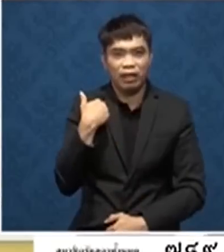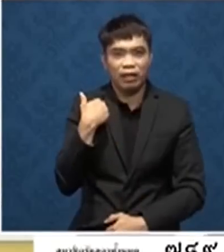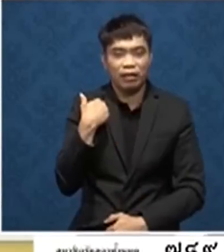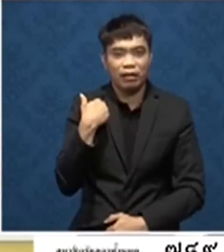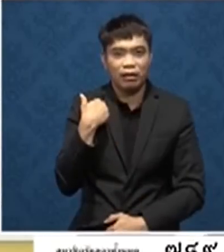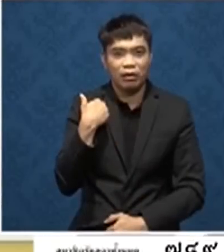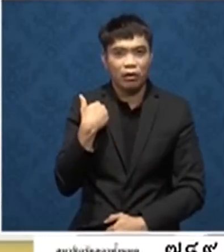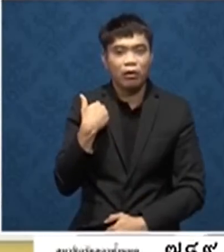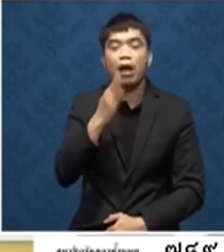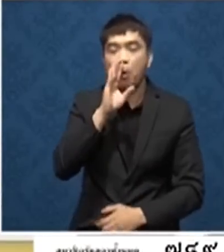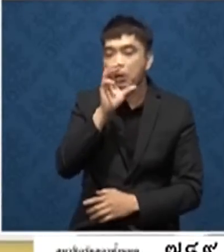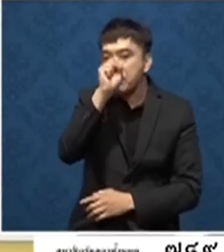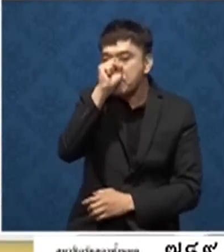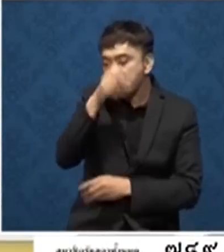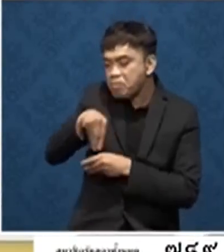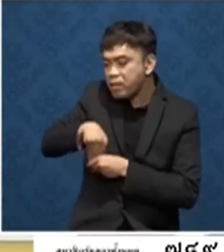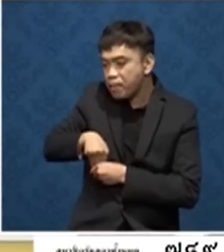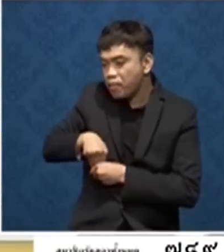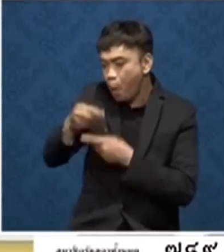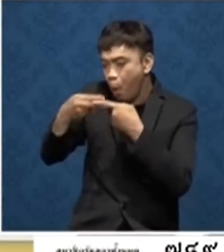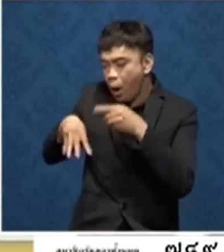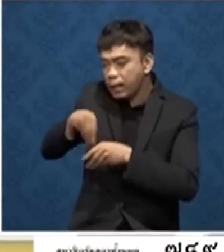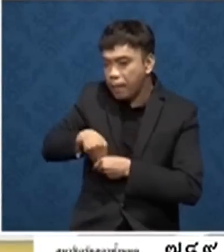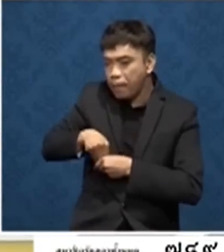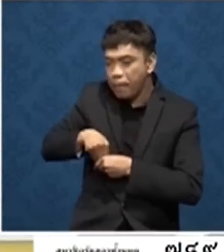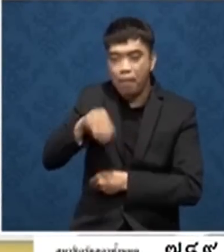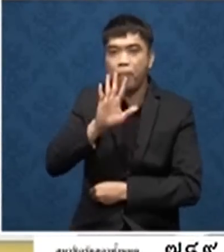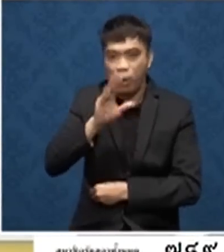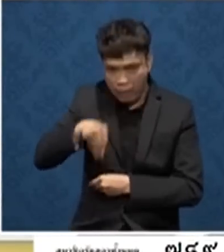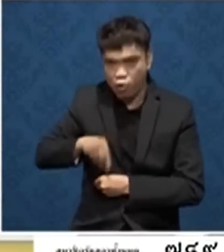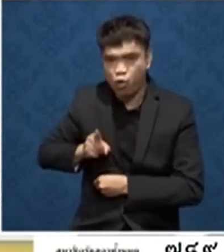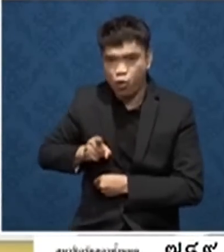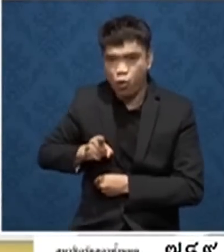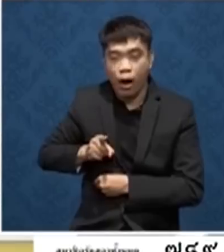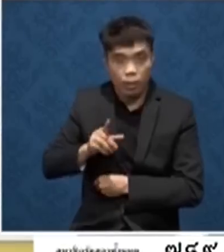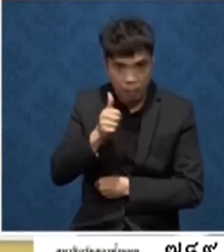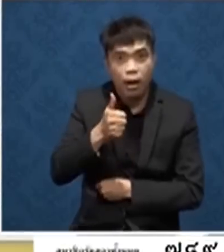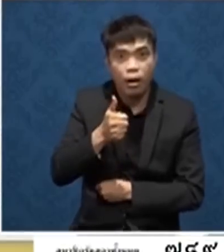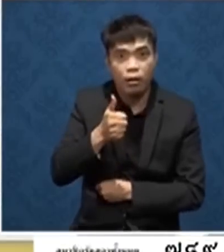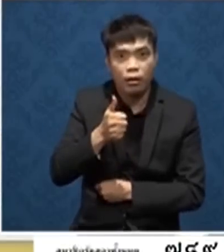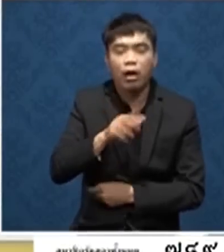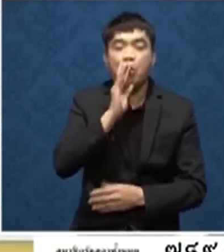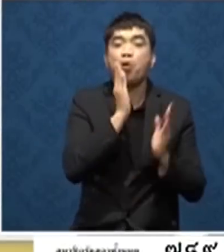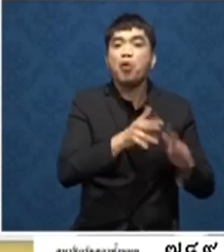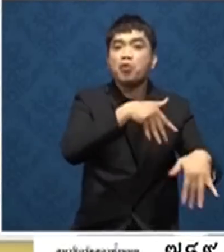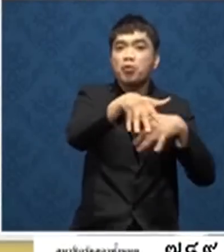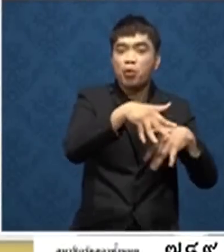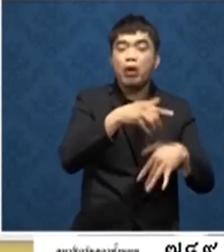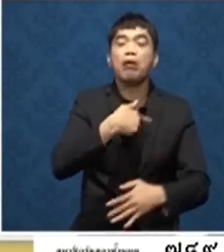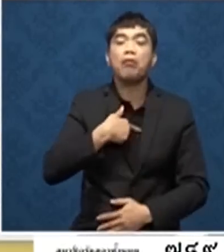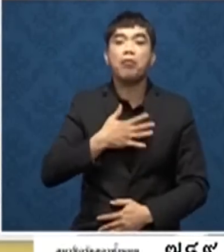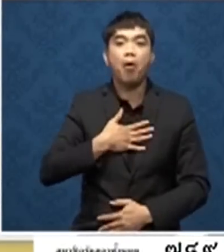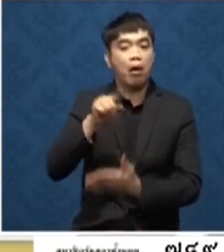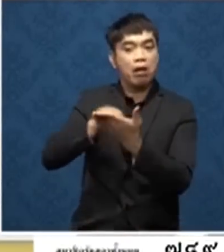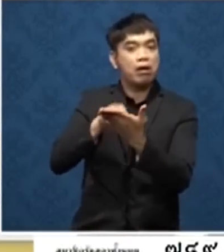ไม่ได้หรอ 300นโยบายเนี่ยไอ้นโยบาย 1เนี่ยแล้วถ้าประชาชนบอกไม่เลือกท่าน